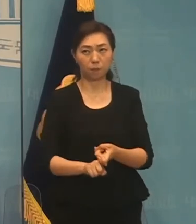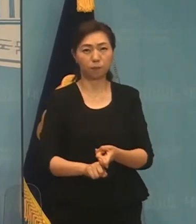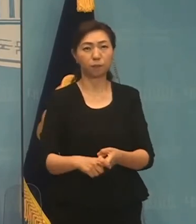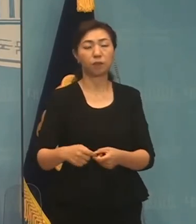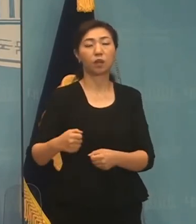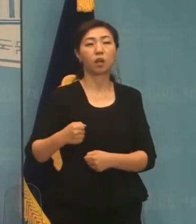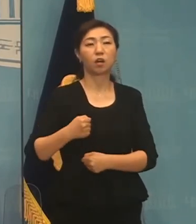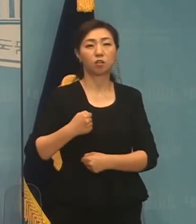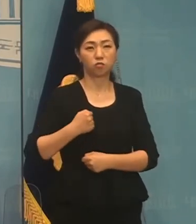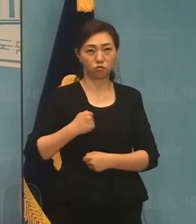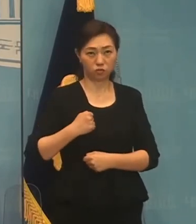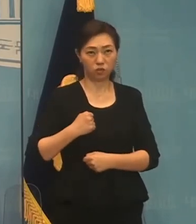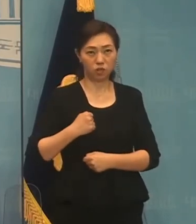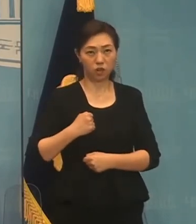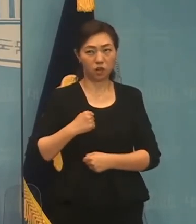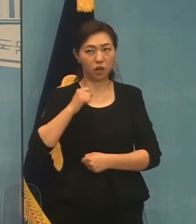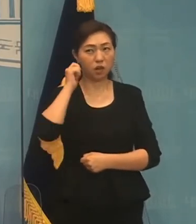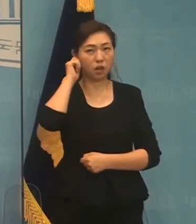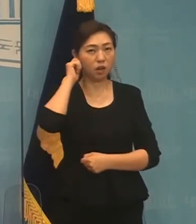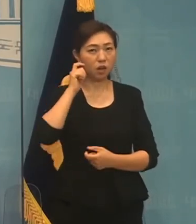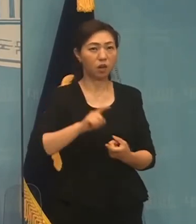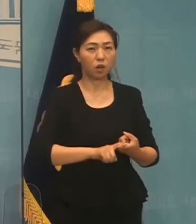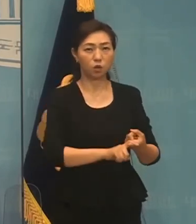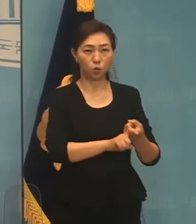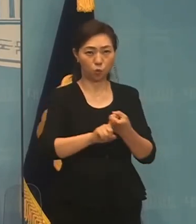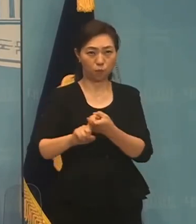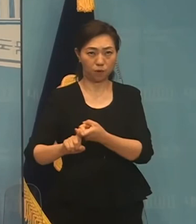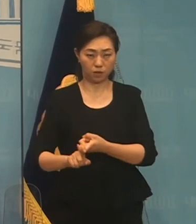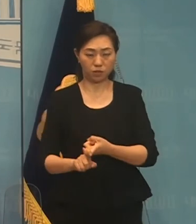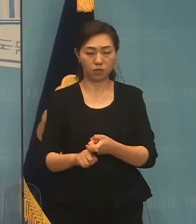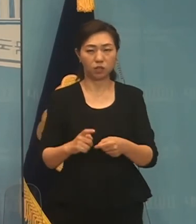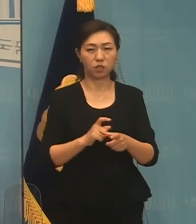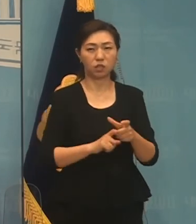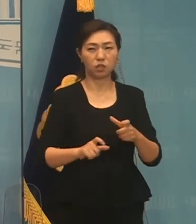군사 동맹을 강하게